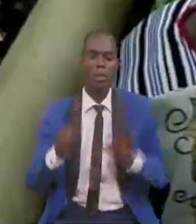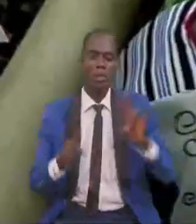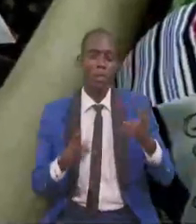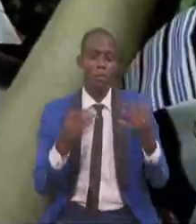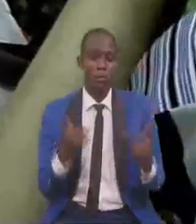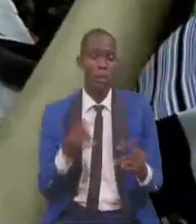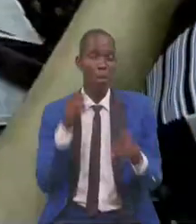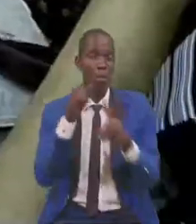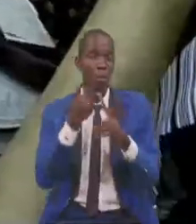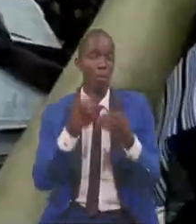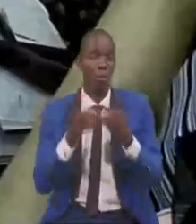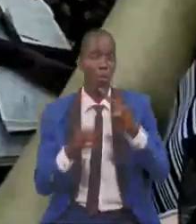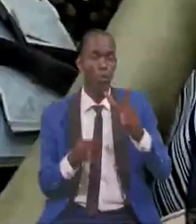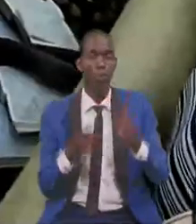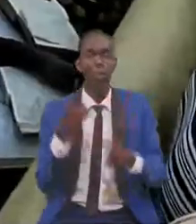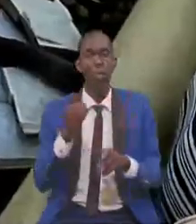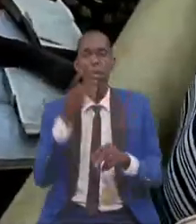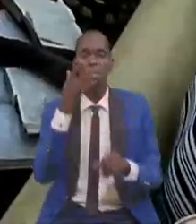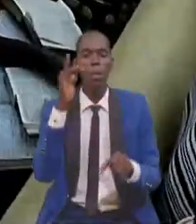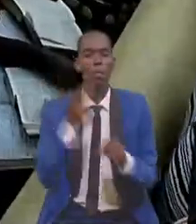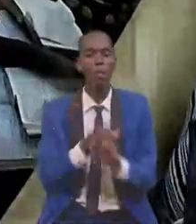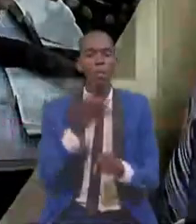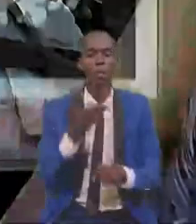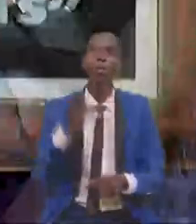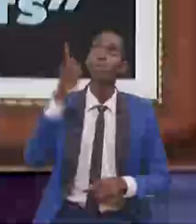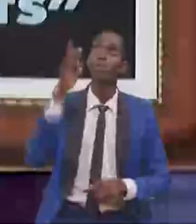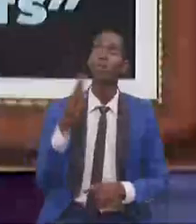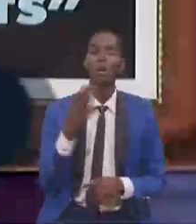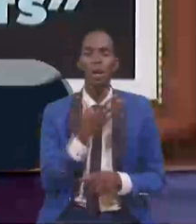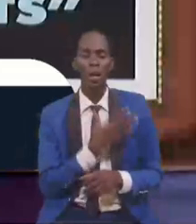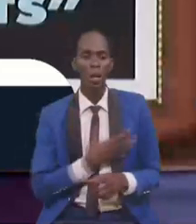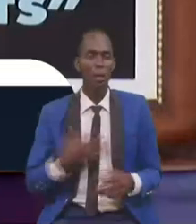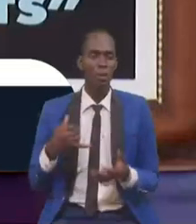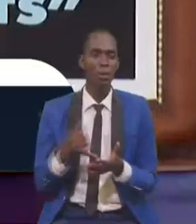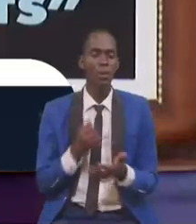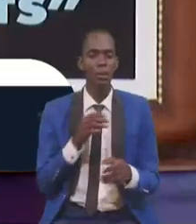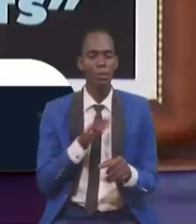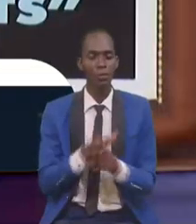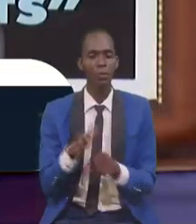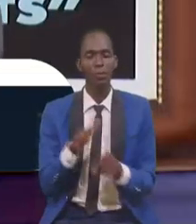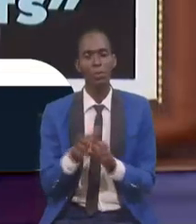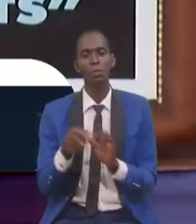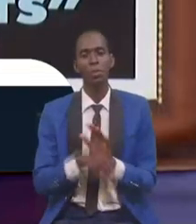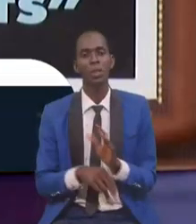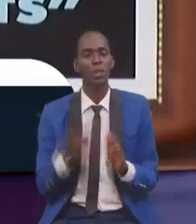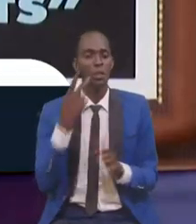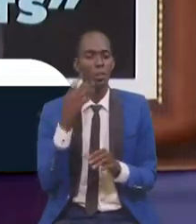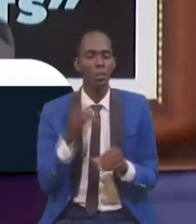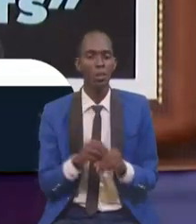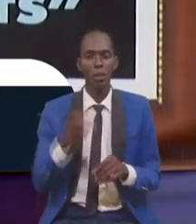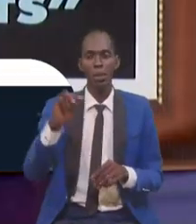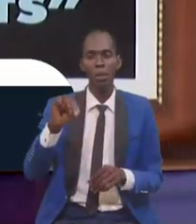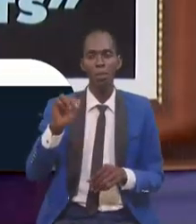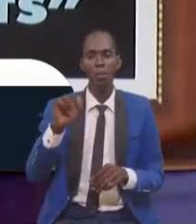Nous allons voir aborder le deuxième point. La promesse de Dieu et son accomplissement.